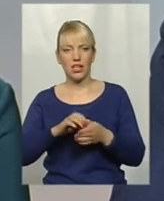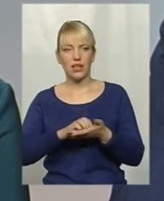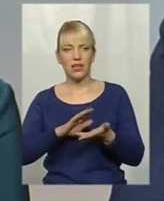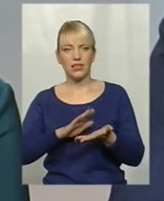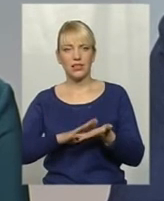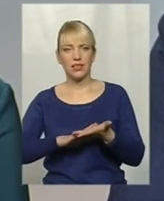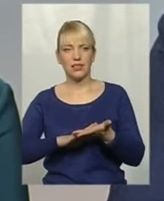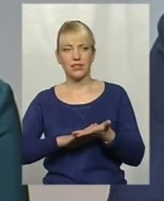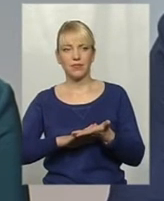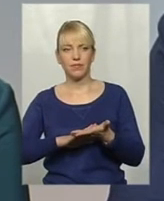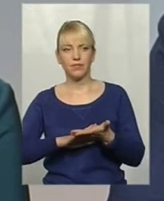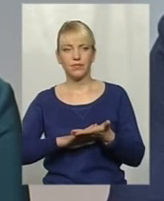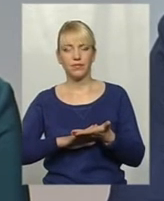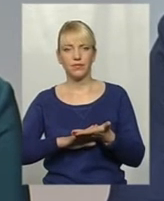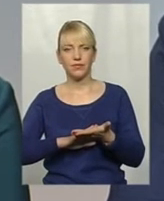реєстрації